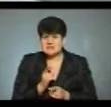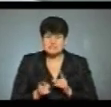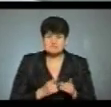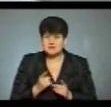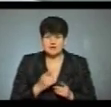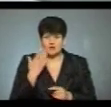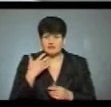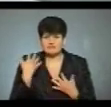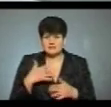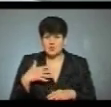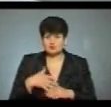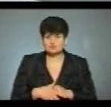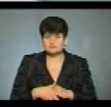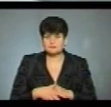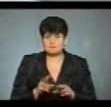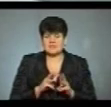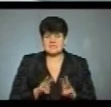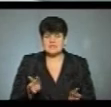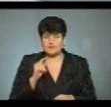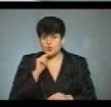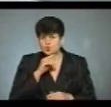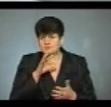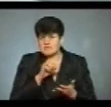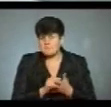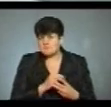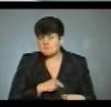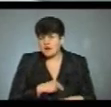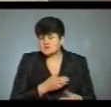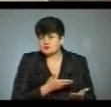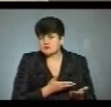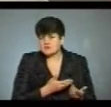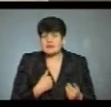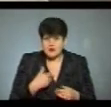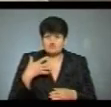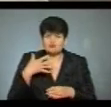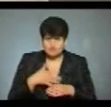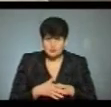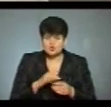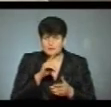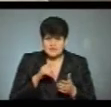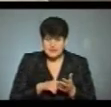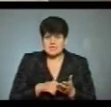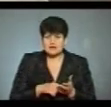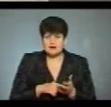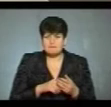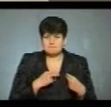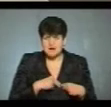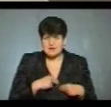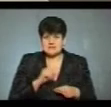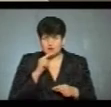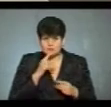коли вже розумієш, Міністерство економіки займається працею. Хоча я розумію, що питання праці і економіки, воно ж